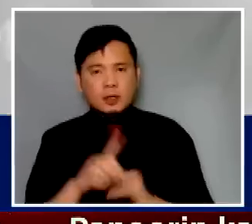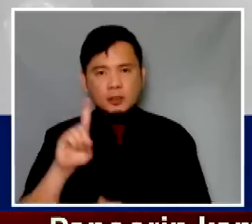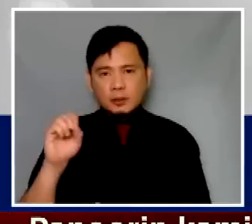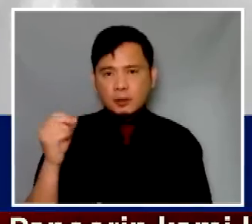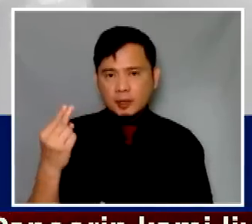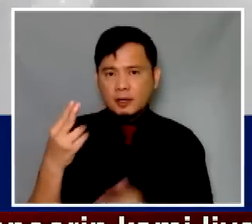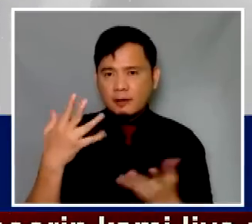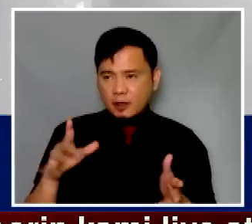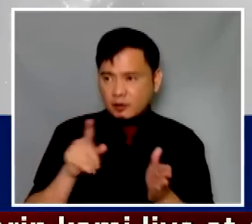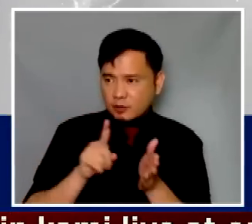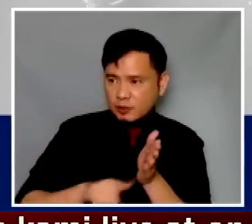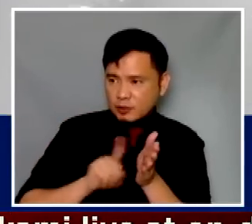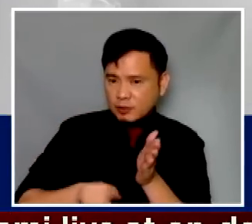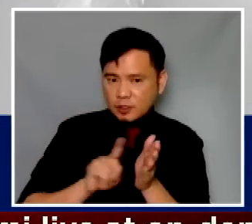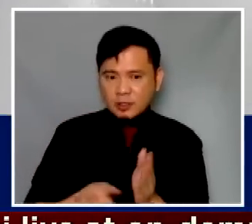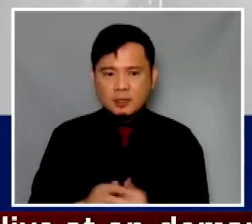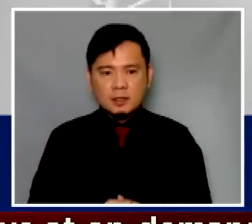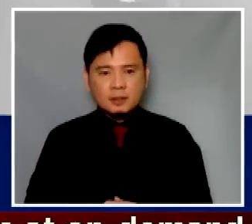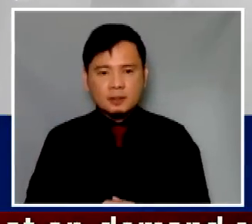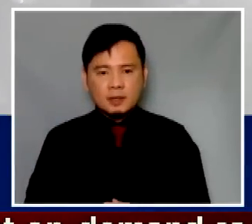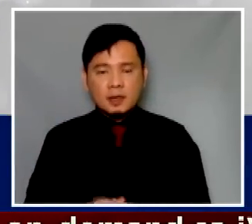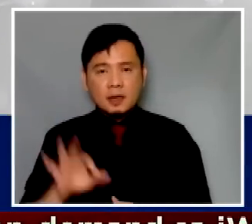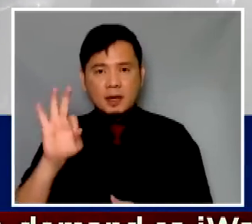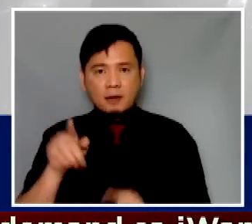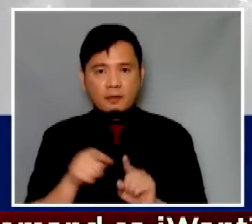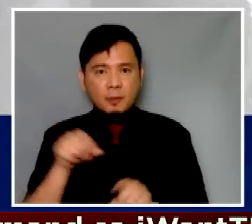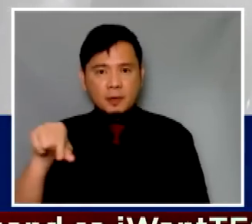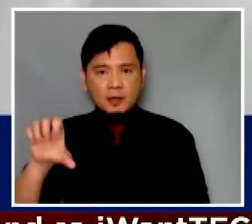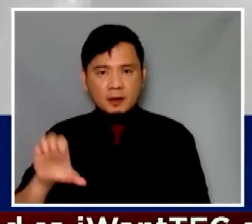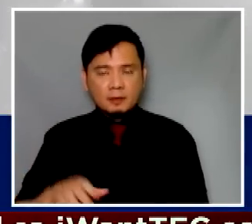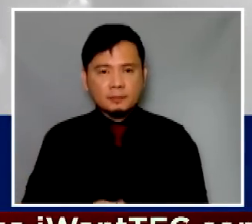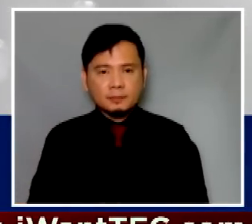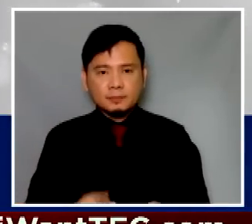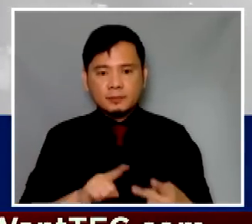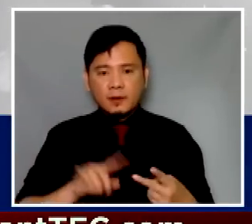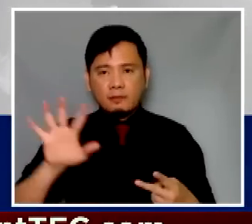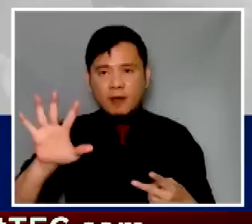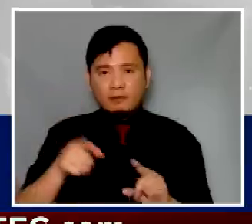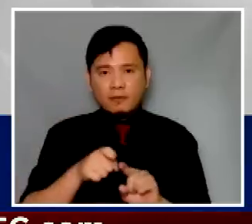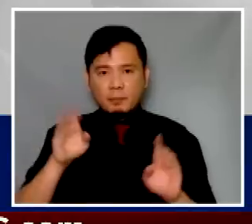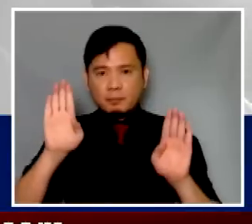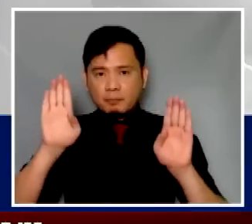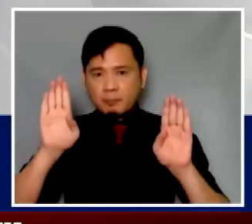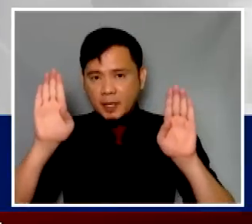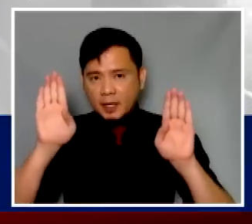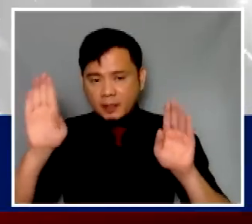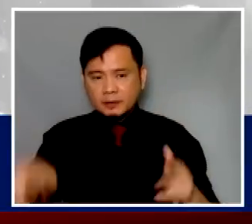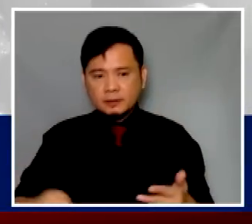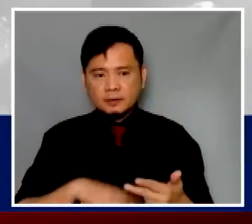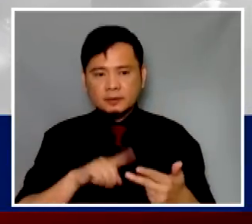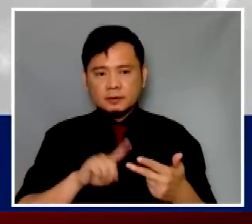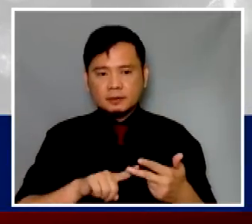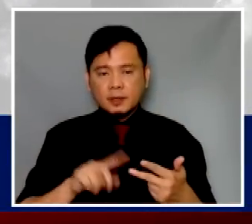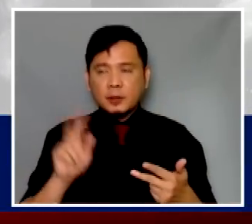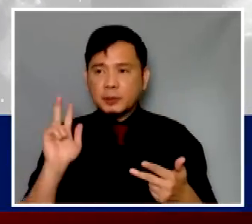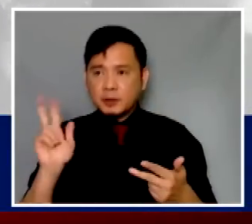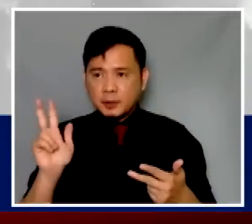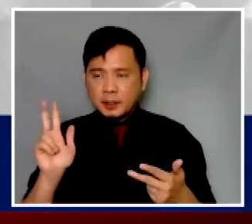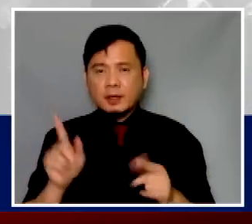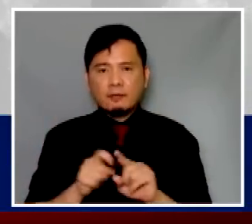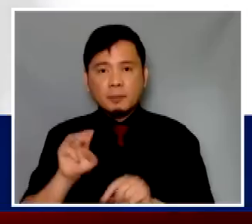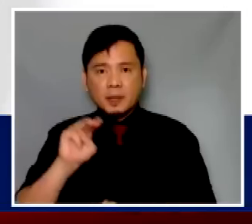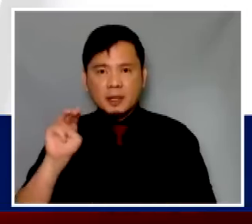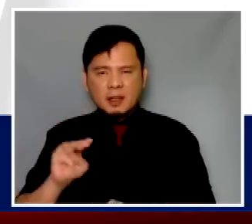Health. 9 sa kanila nasa Quezon City, 5 sa Benguet at 30 sa mga nakasabay niya sa eroplanong papunta